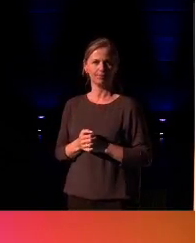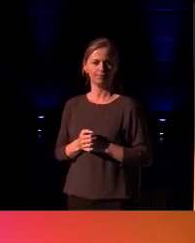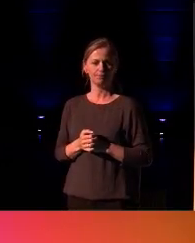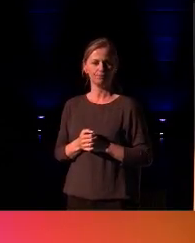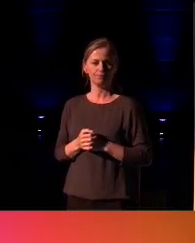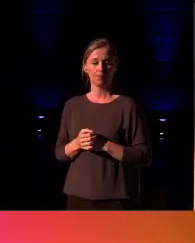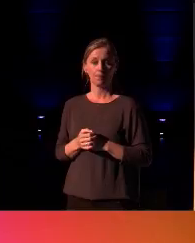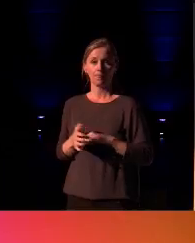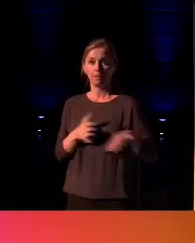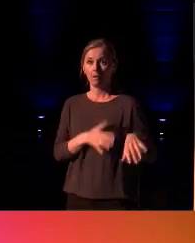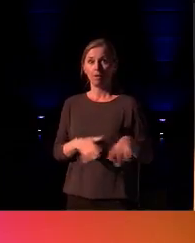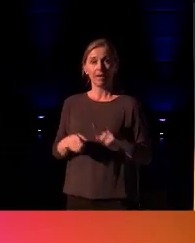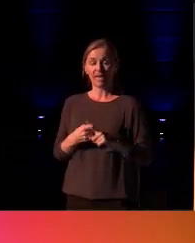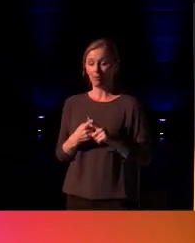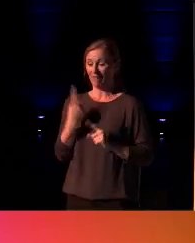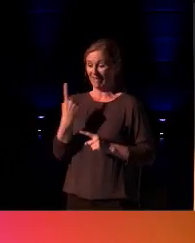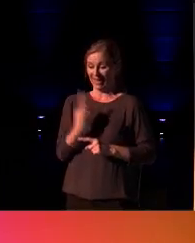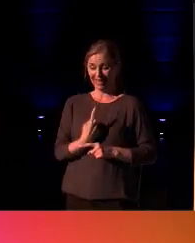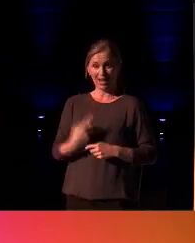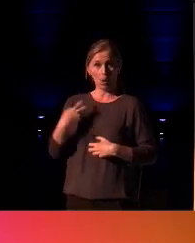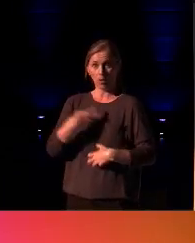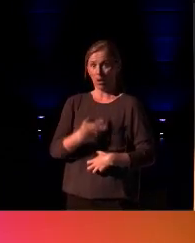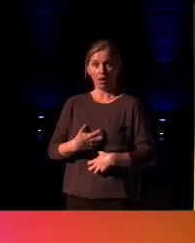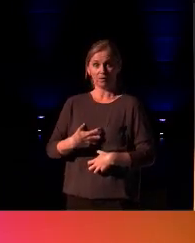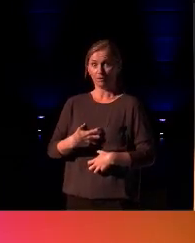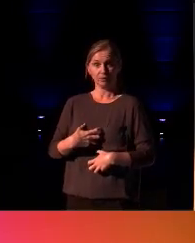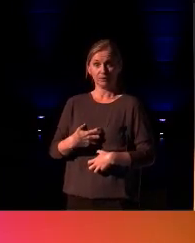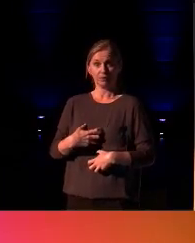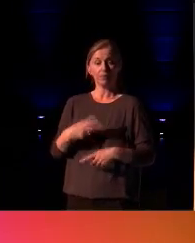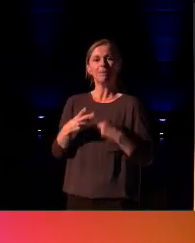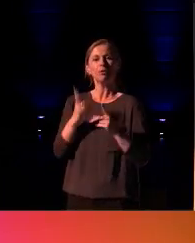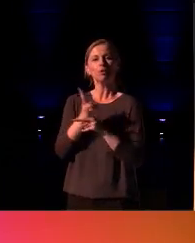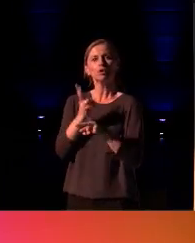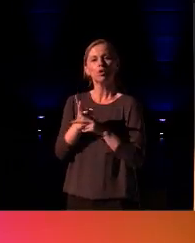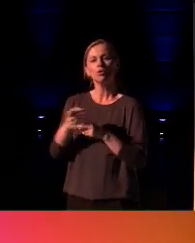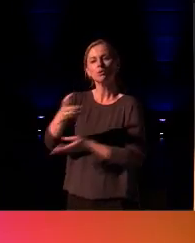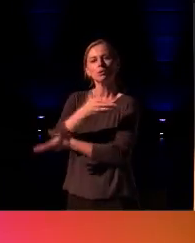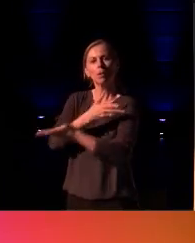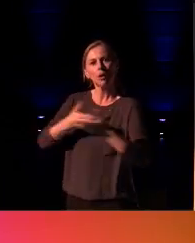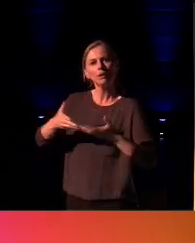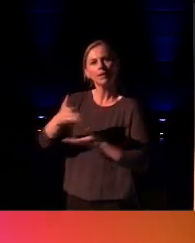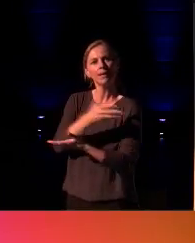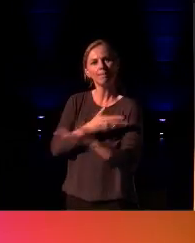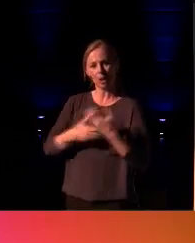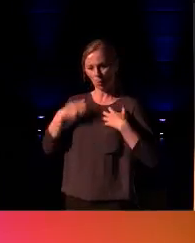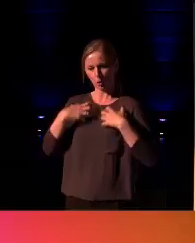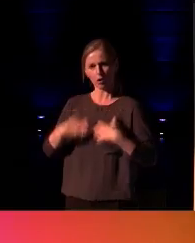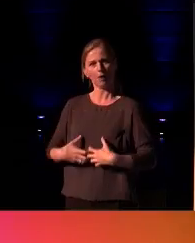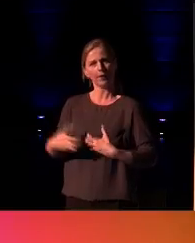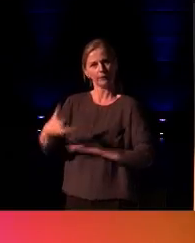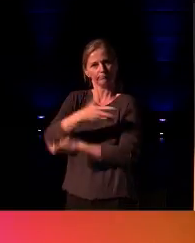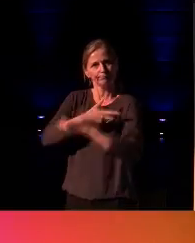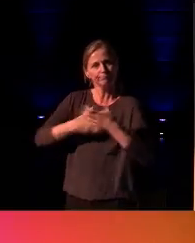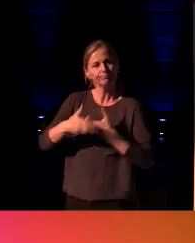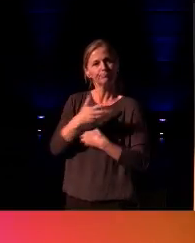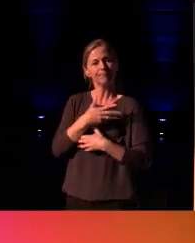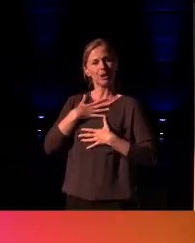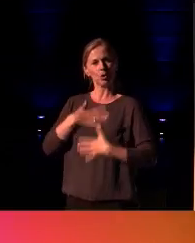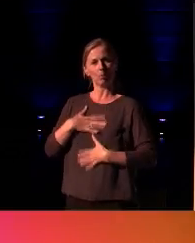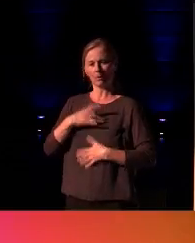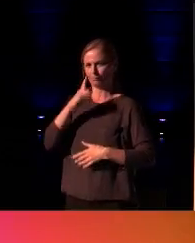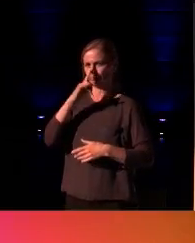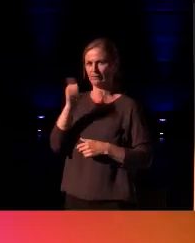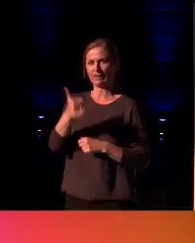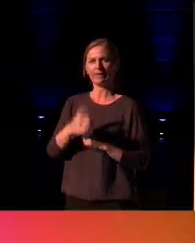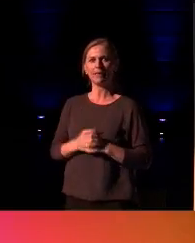Så er det ikke bare de enkelte organene, men det er også samhandlingen mellom organene i kroppen som er